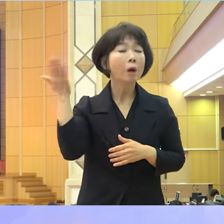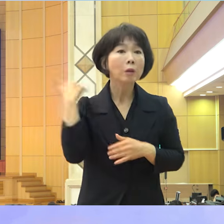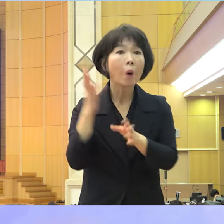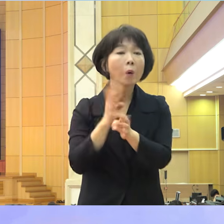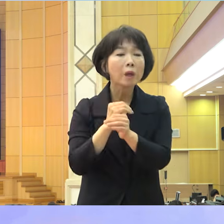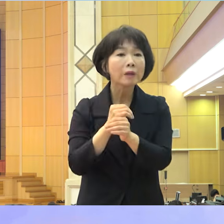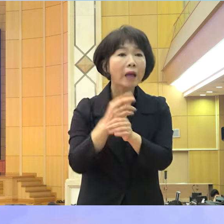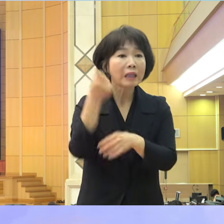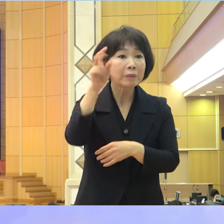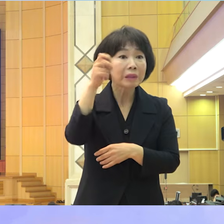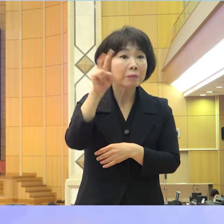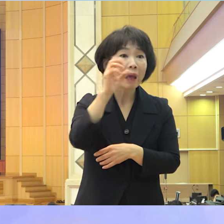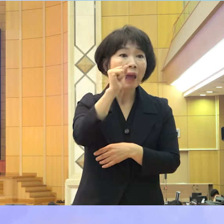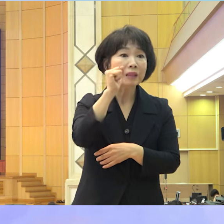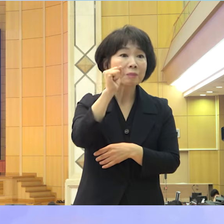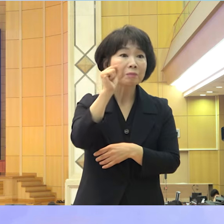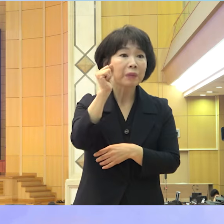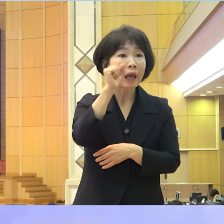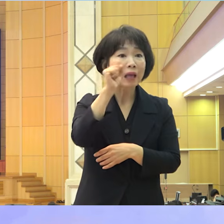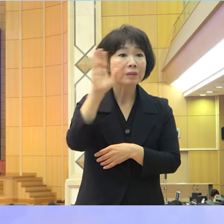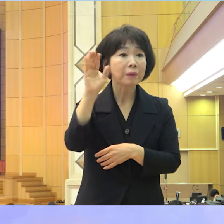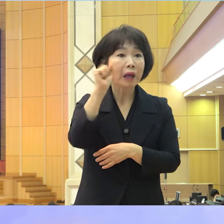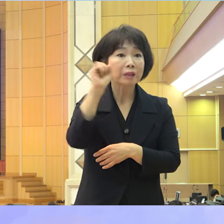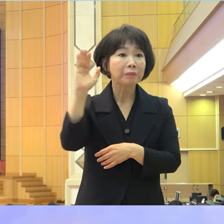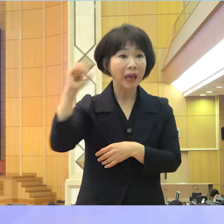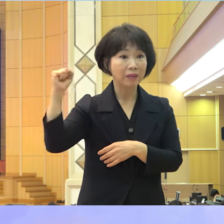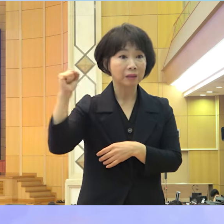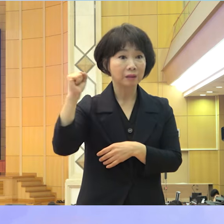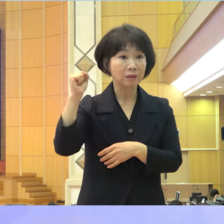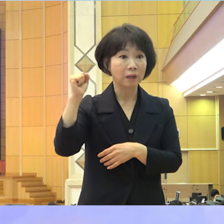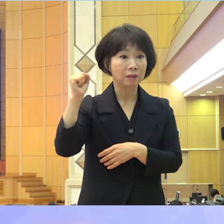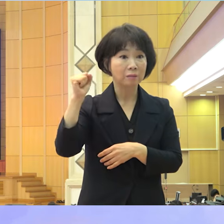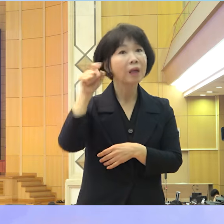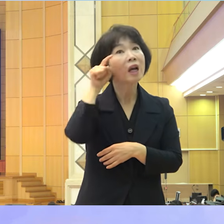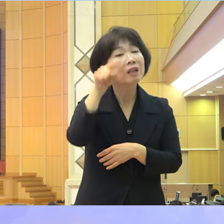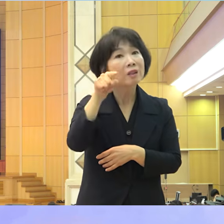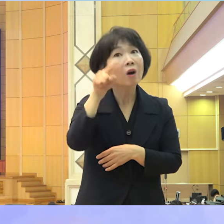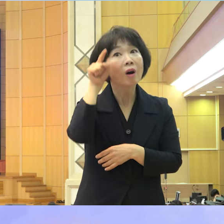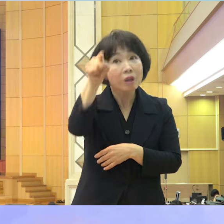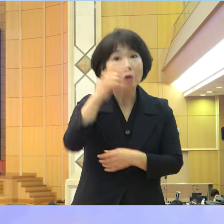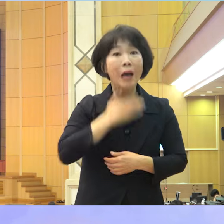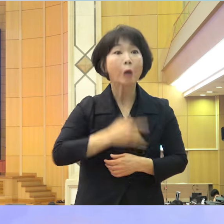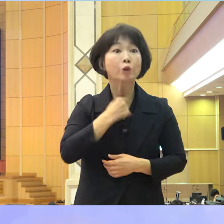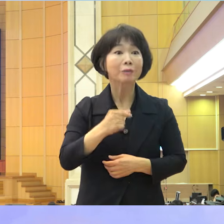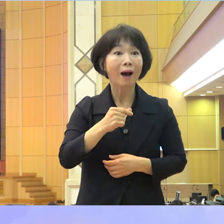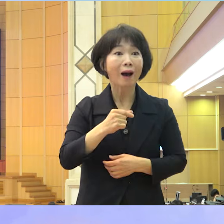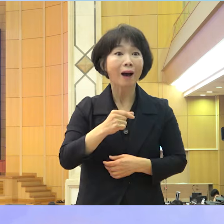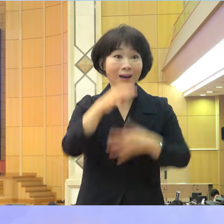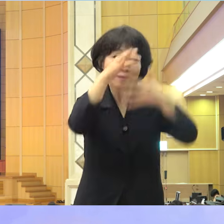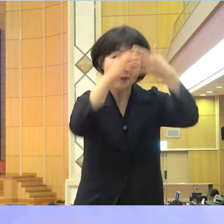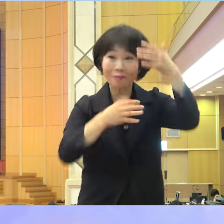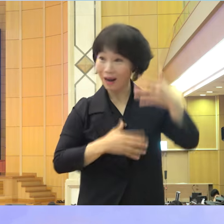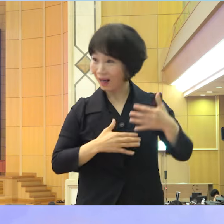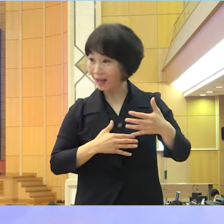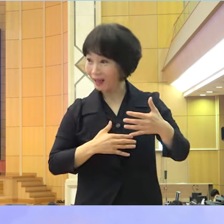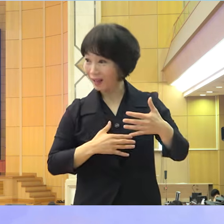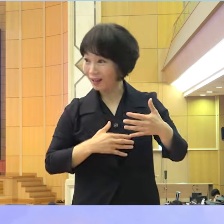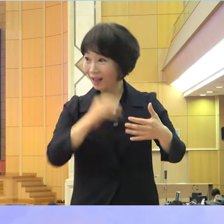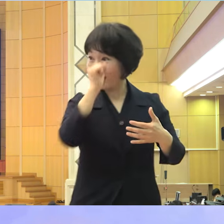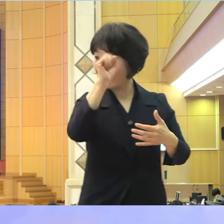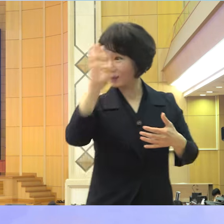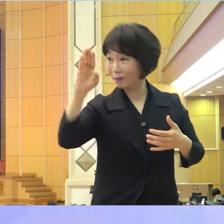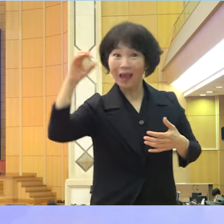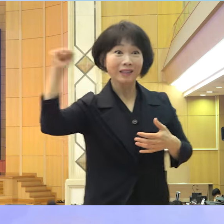SBS에선가 하여튼 그것이 알고 싶단가 그런 프로그램에서 나온 걸로 제 기억이 되는데요,